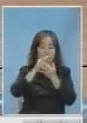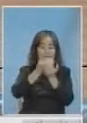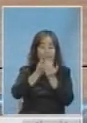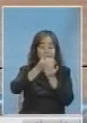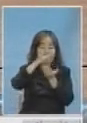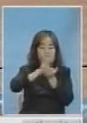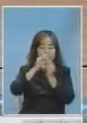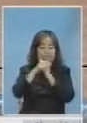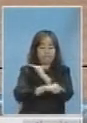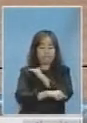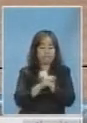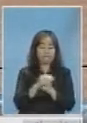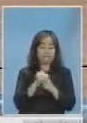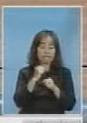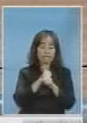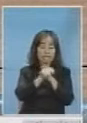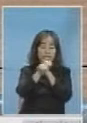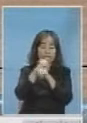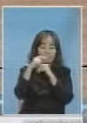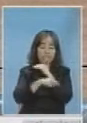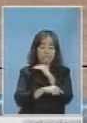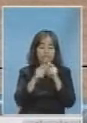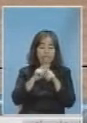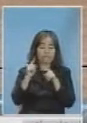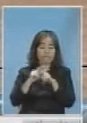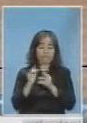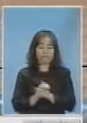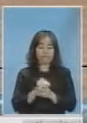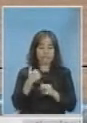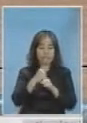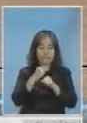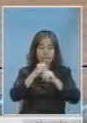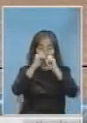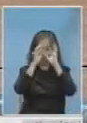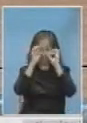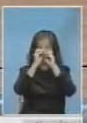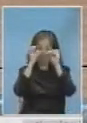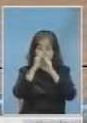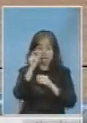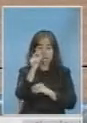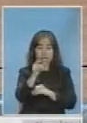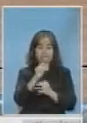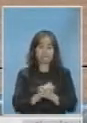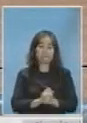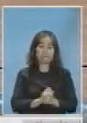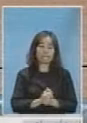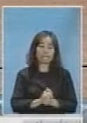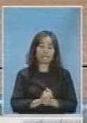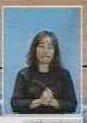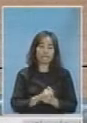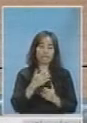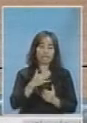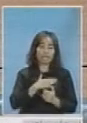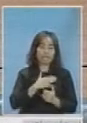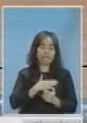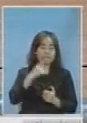จริตเรื่องของการต่อต้านการทุจริตแห่งชาติที่ไม่ปรากฏชัดเจนในงบประมาณฉบับนี้และผมก็เห็น